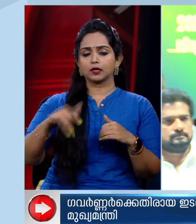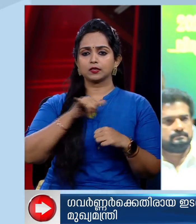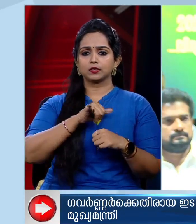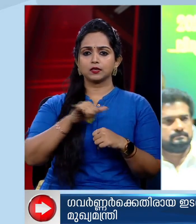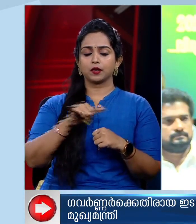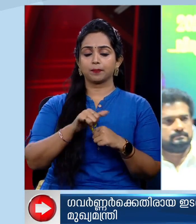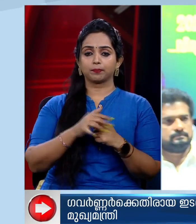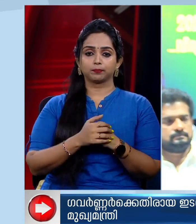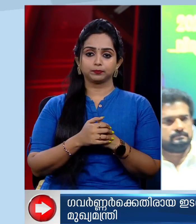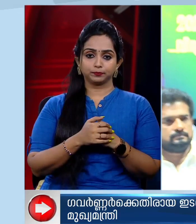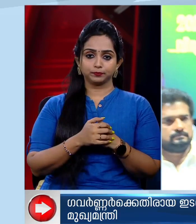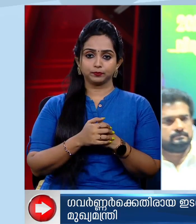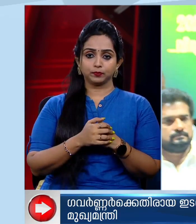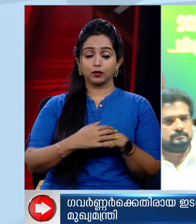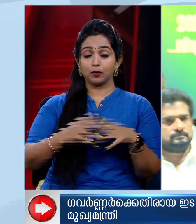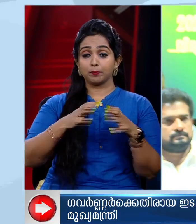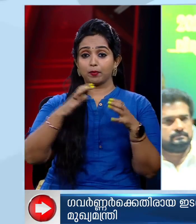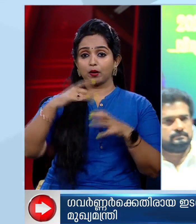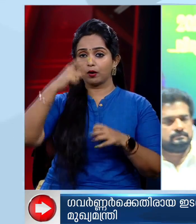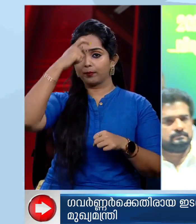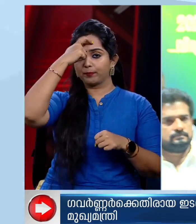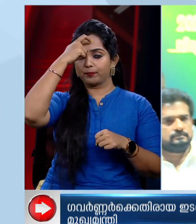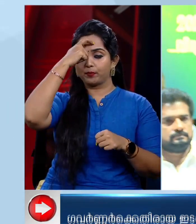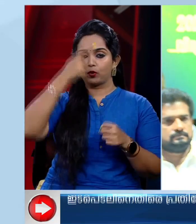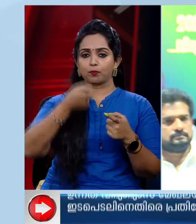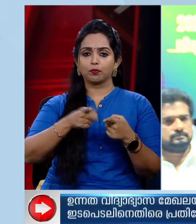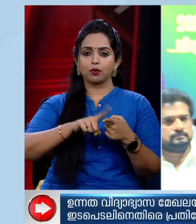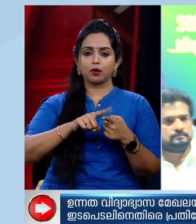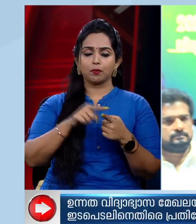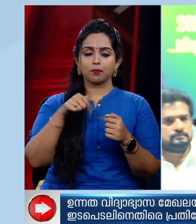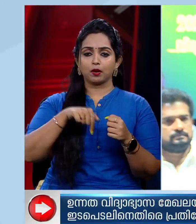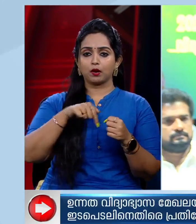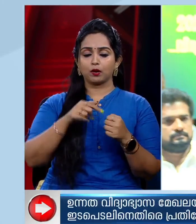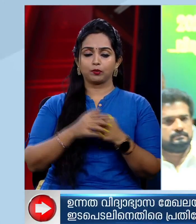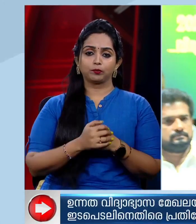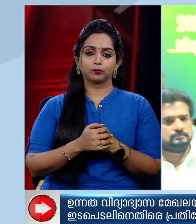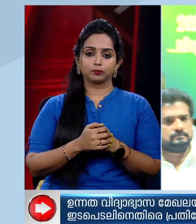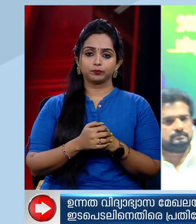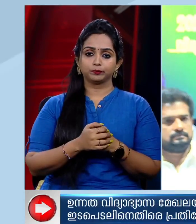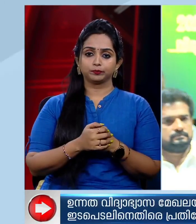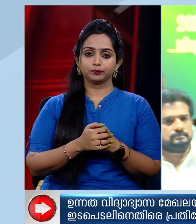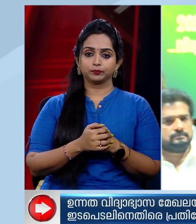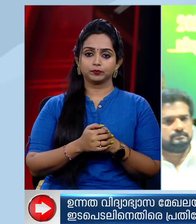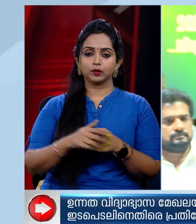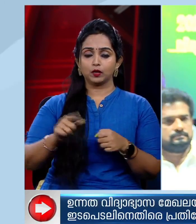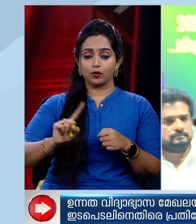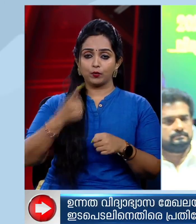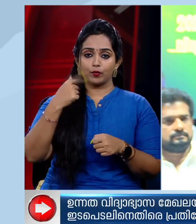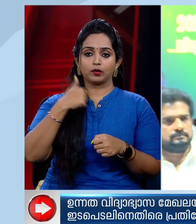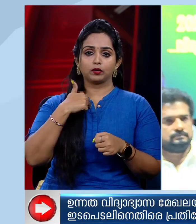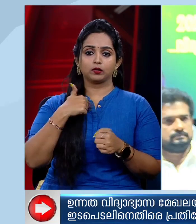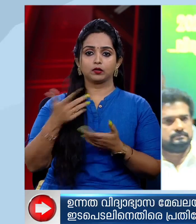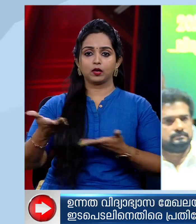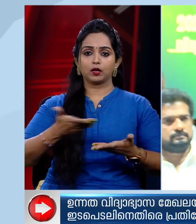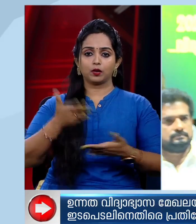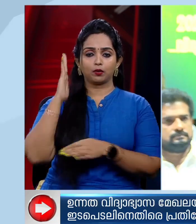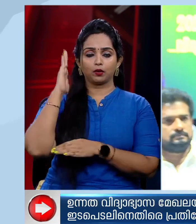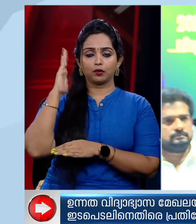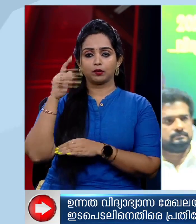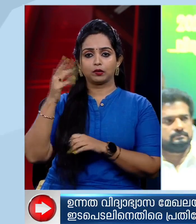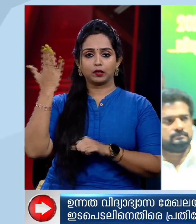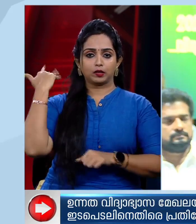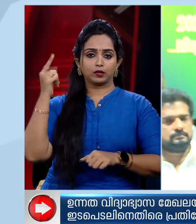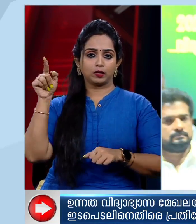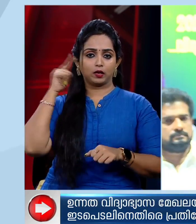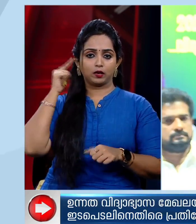സമാനതകളില്ലാത്ത വെല്ലുവിളികൾ നേരിടുന്ന കാര്യം സ്വാഗത പ്രസംഗത്തിൽ